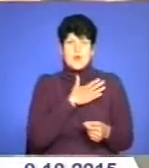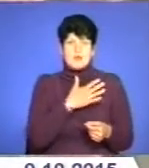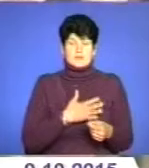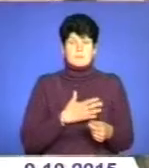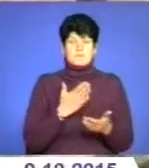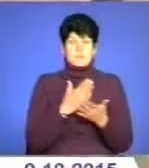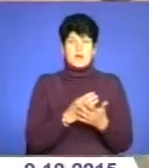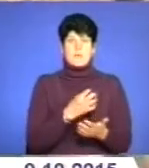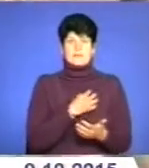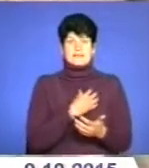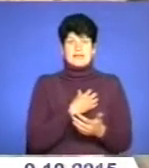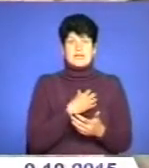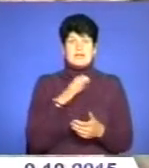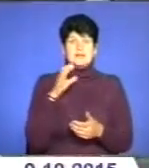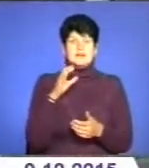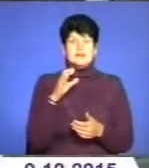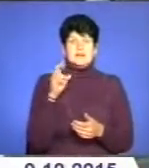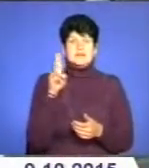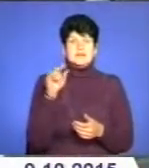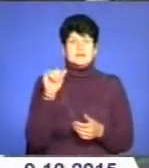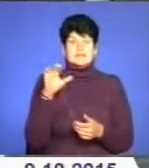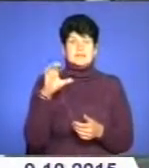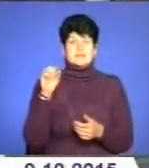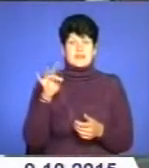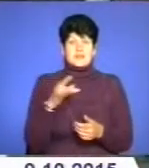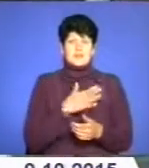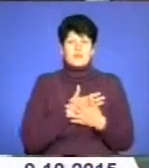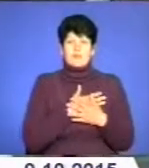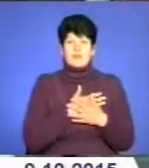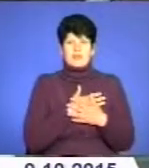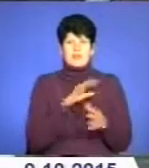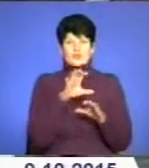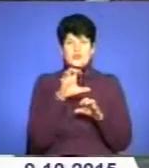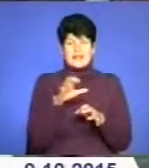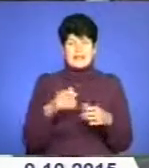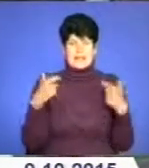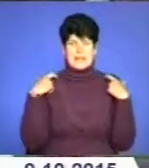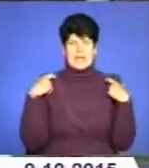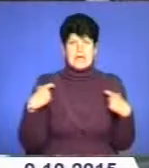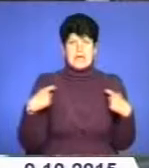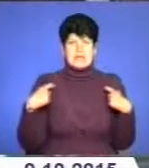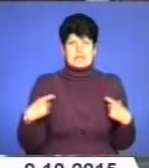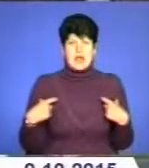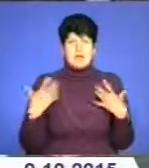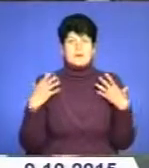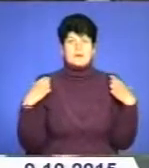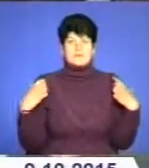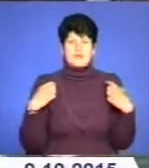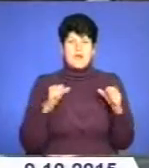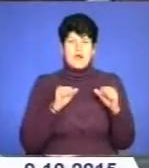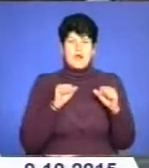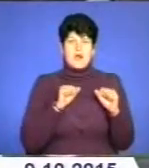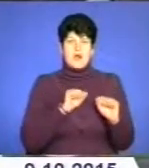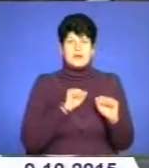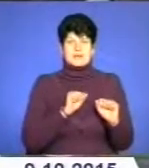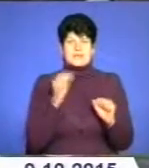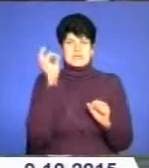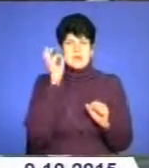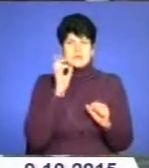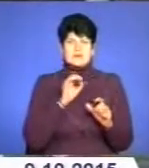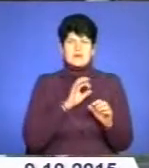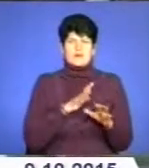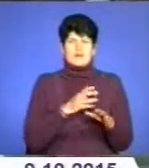удостоєний медалі від цісаря. З ним любили фотографуватися генерали австрійської армії, німецької армії. Ну, хлопчик маленький